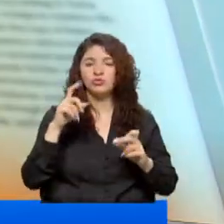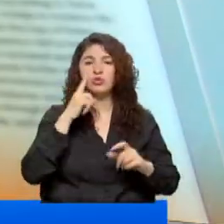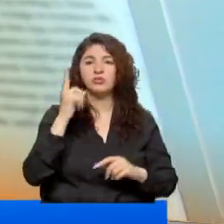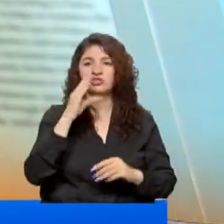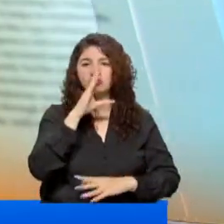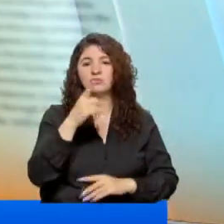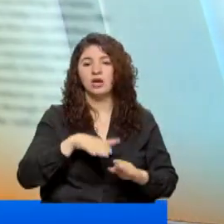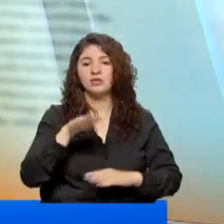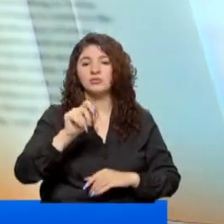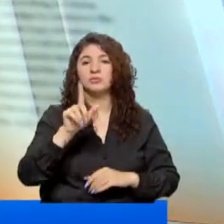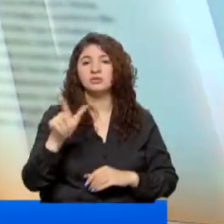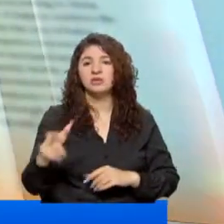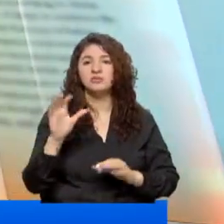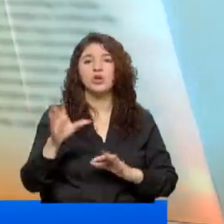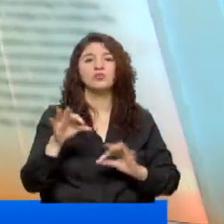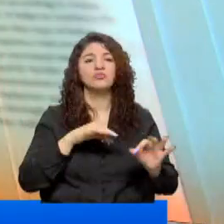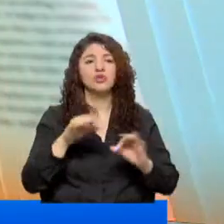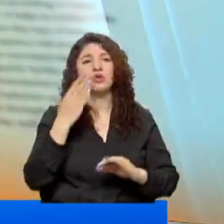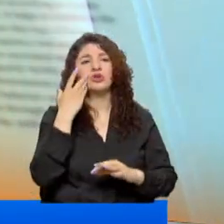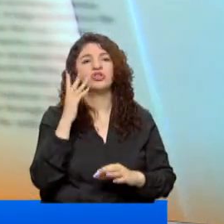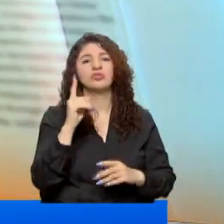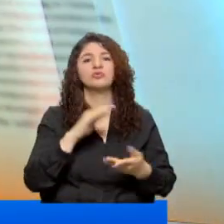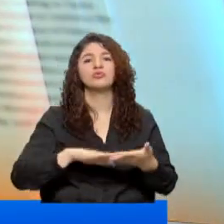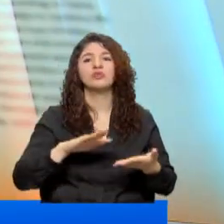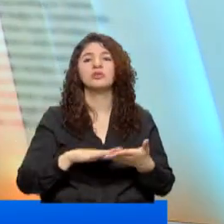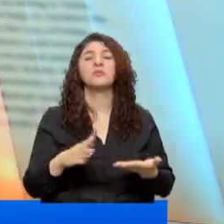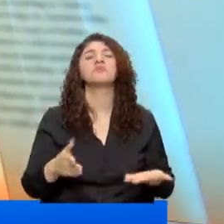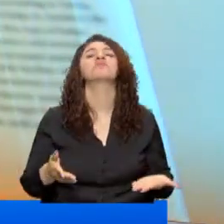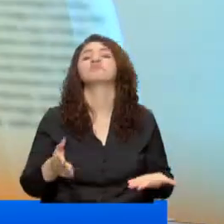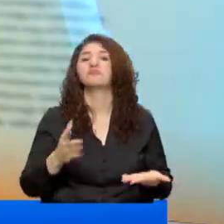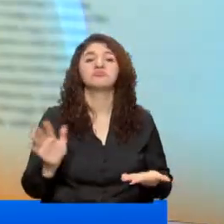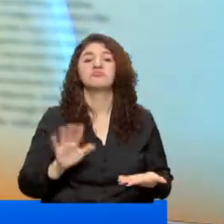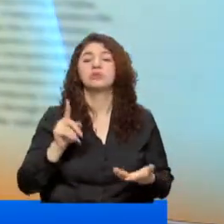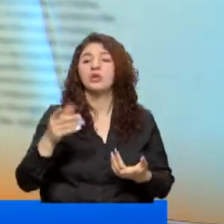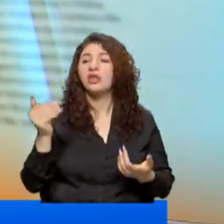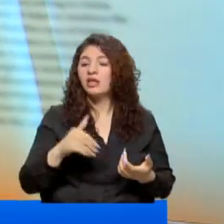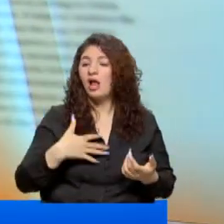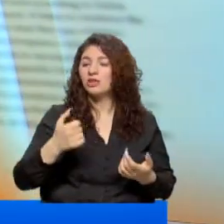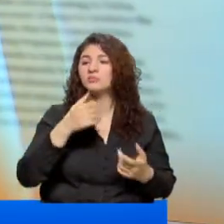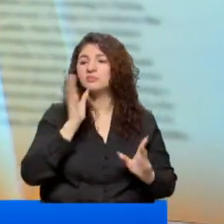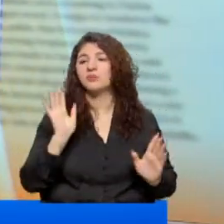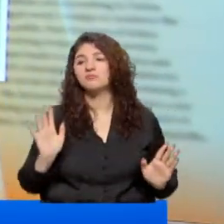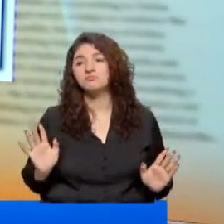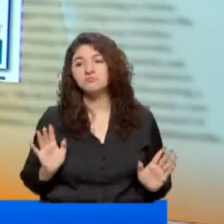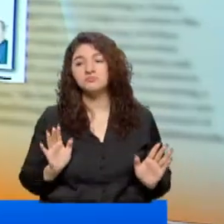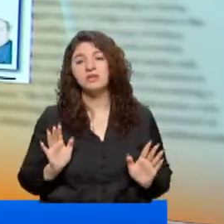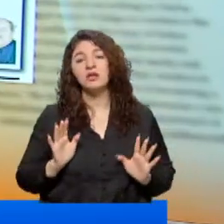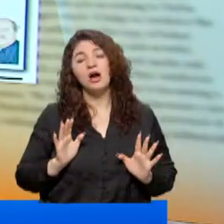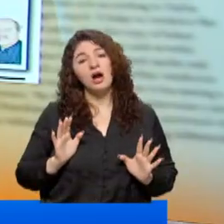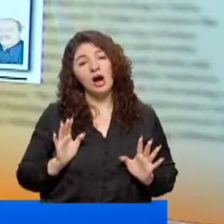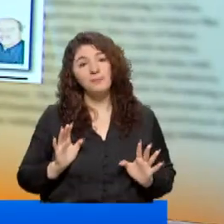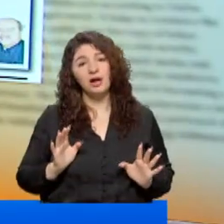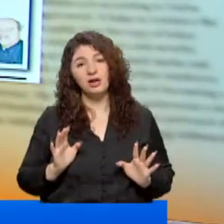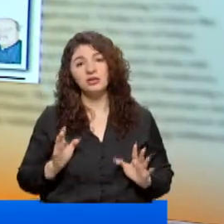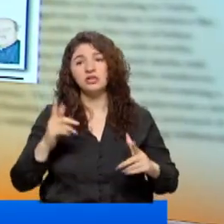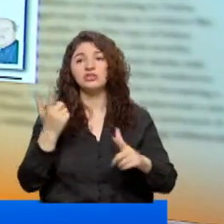hükümetin ciddi adım atması gerekir böyle Müteahhitler hoşuna gidecek bir düzenlemeler falan bahsetmiyorum O ne getirir götürüp bilmiyorum ama